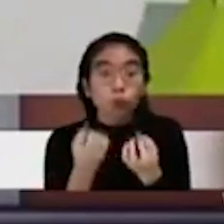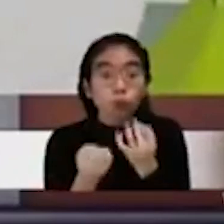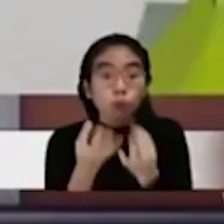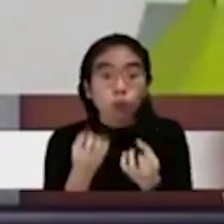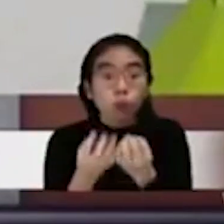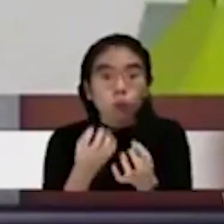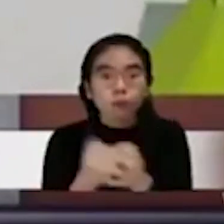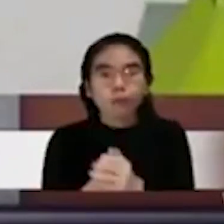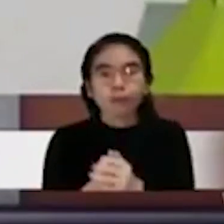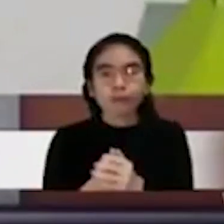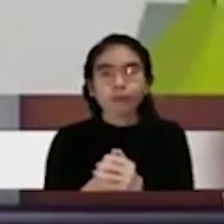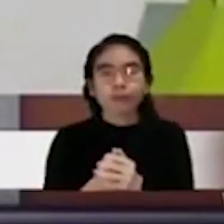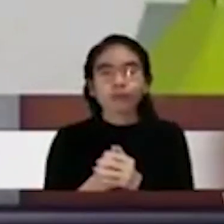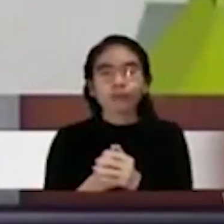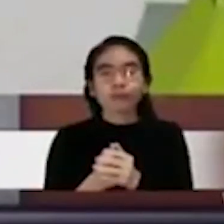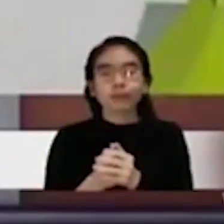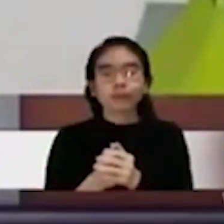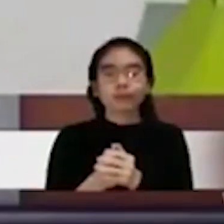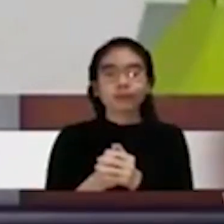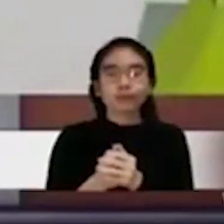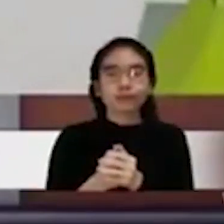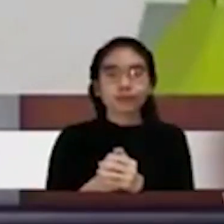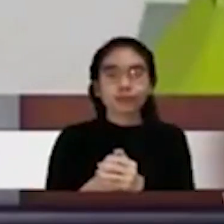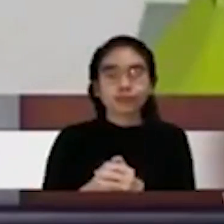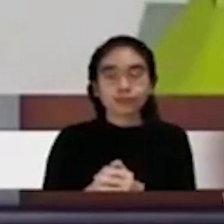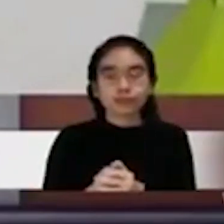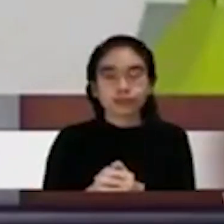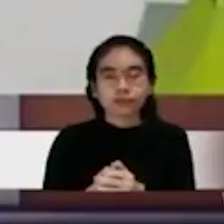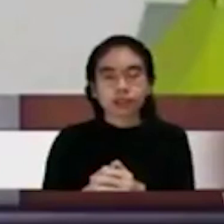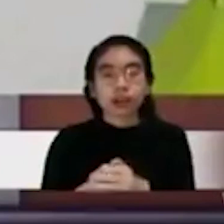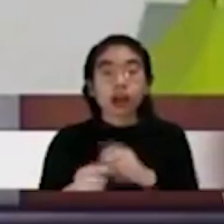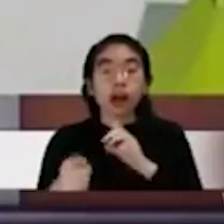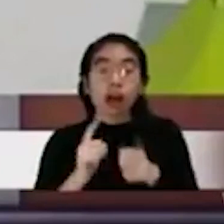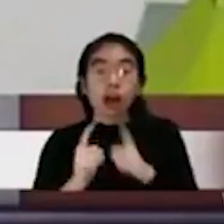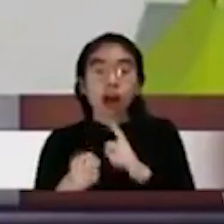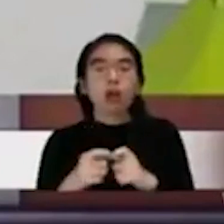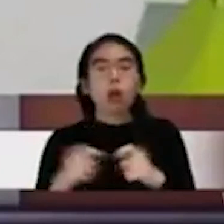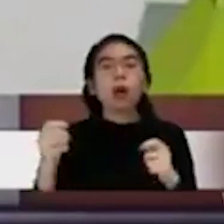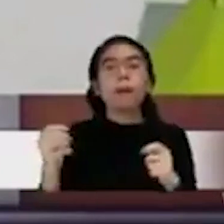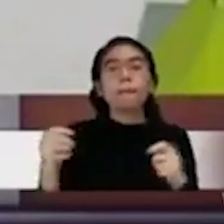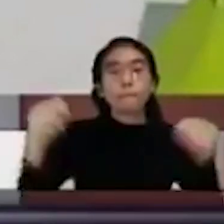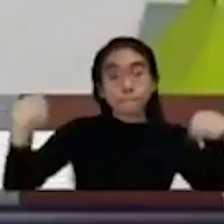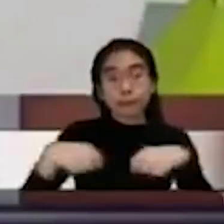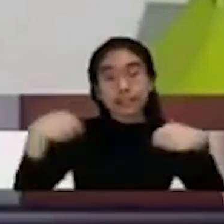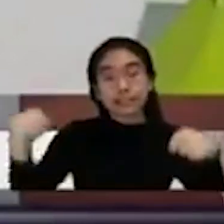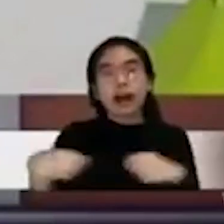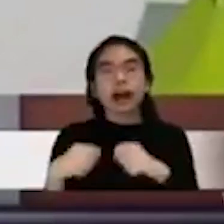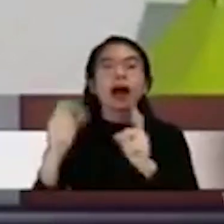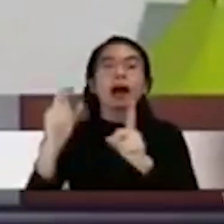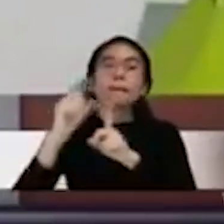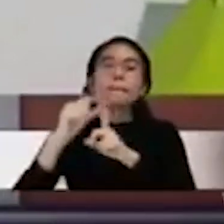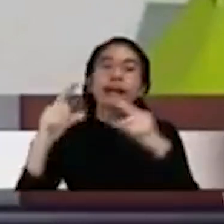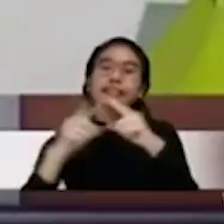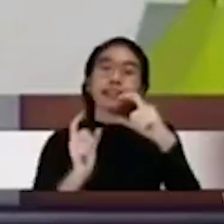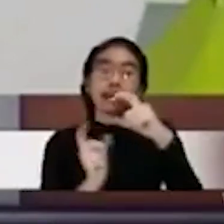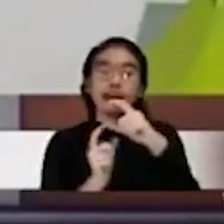merebus pasta, ya. Bukan hanya untuk membuat pasta itu lebih gurih, bukan, tapi juga membuat pasta lebih